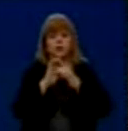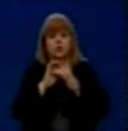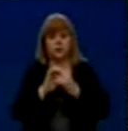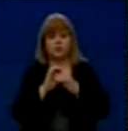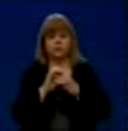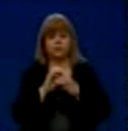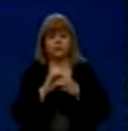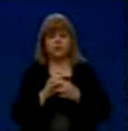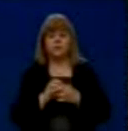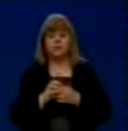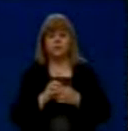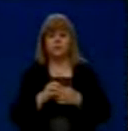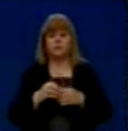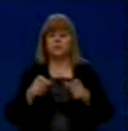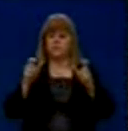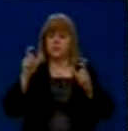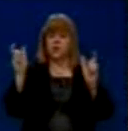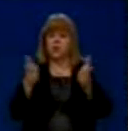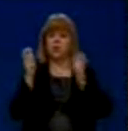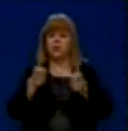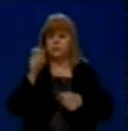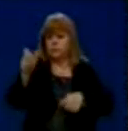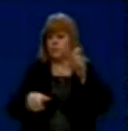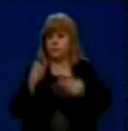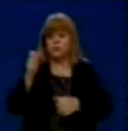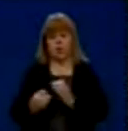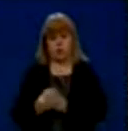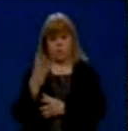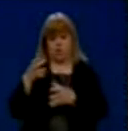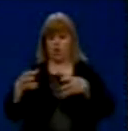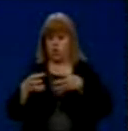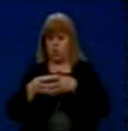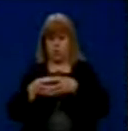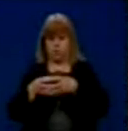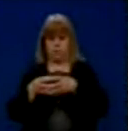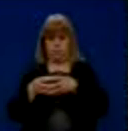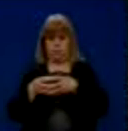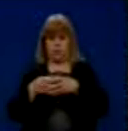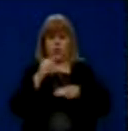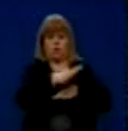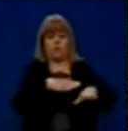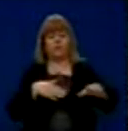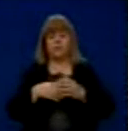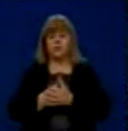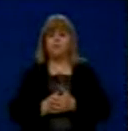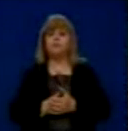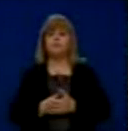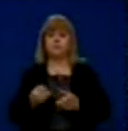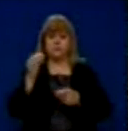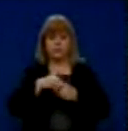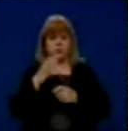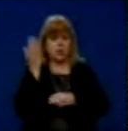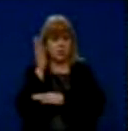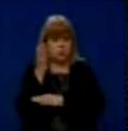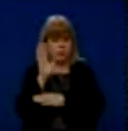funksionimin e sektorit të shoqërisë civile. Si dhe themelohet një grup Kuvend shoqëri civile i përbën nga